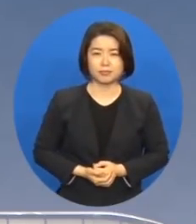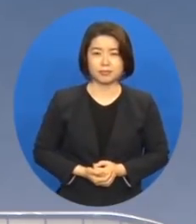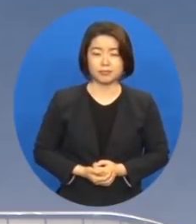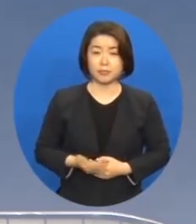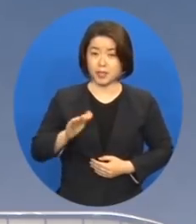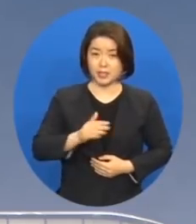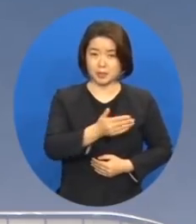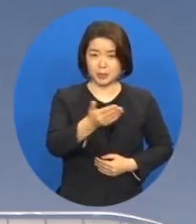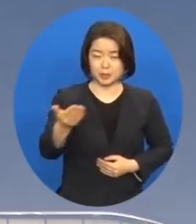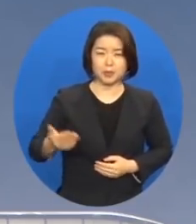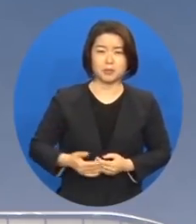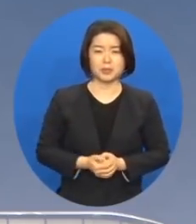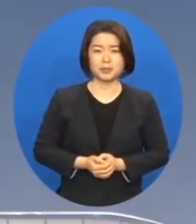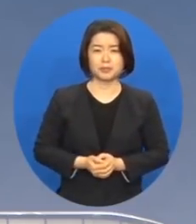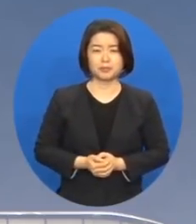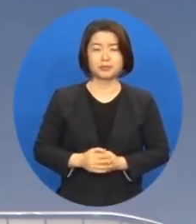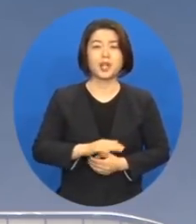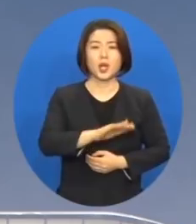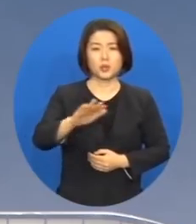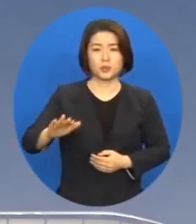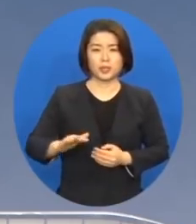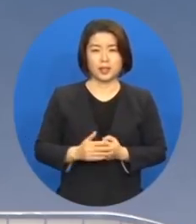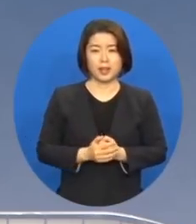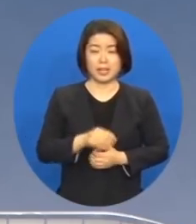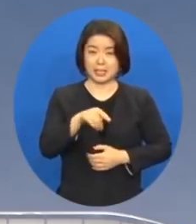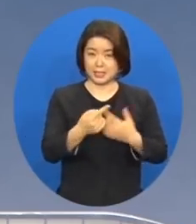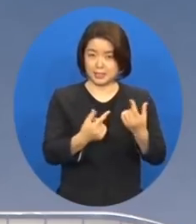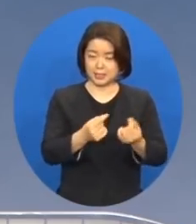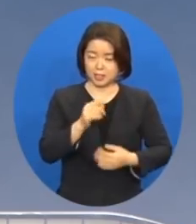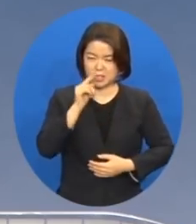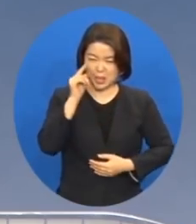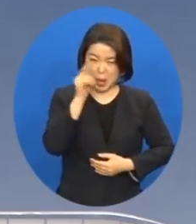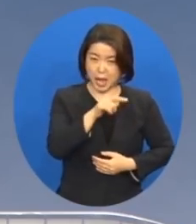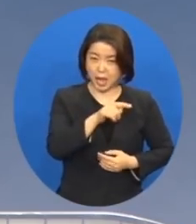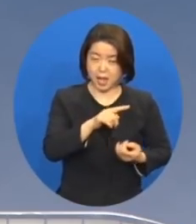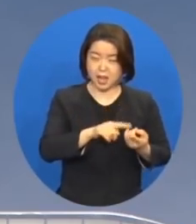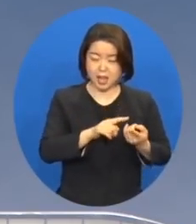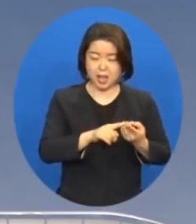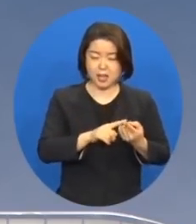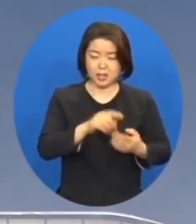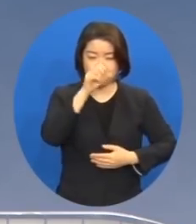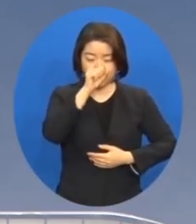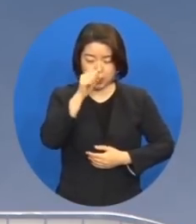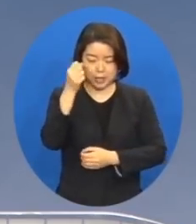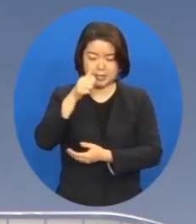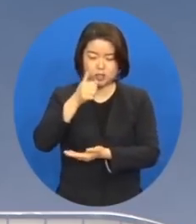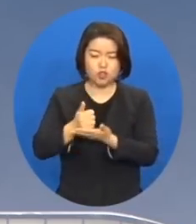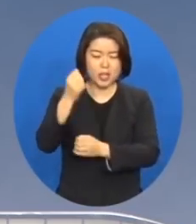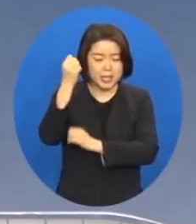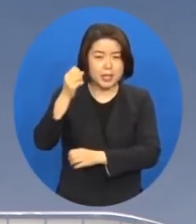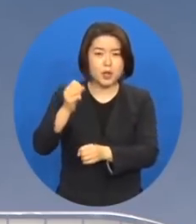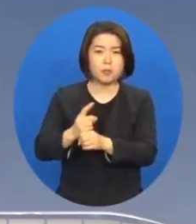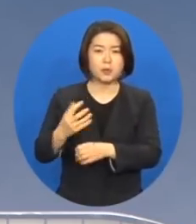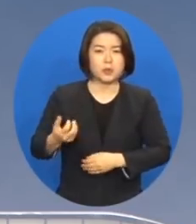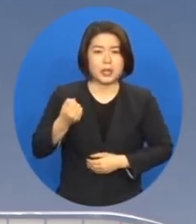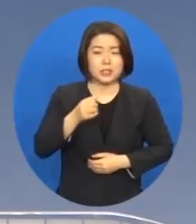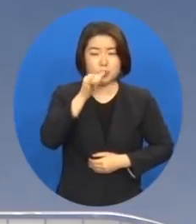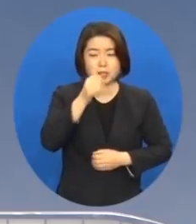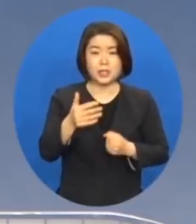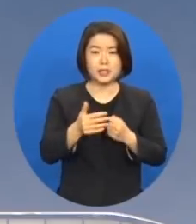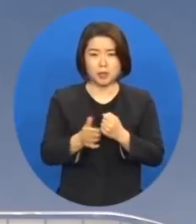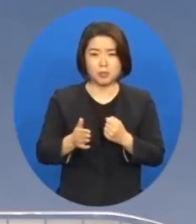그러나 여러분, 우리가 그런 악을 좋아하는 죄의 본성을 가지고 있기 때문에 어쩔 수 없이 죄만 짓고